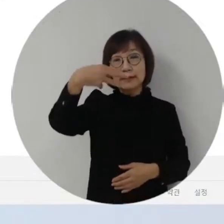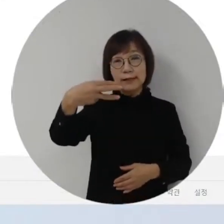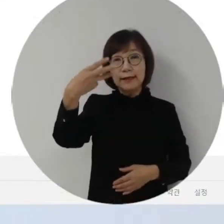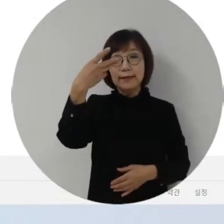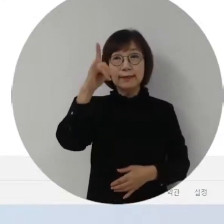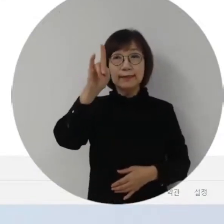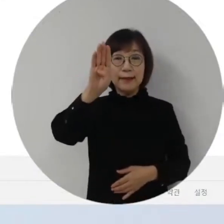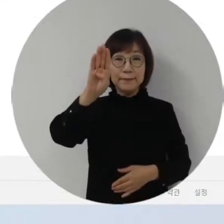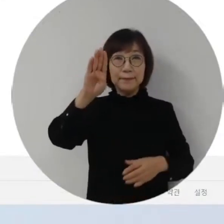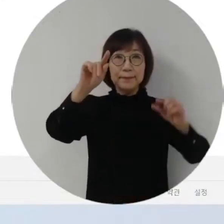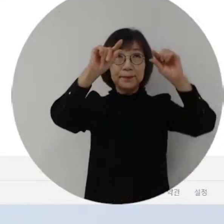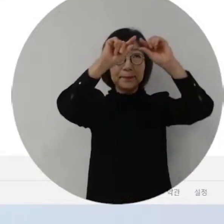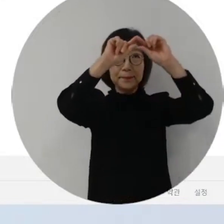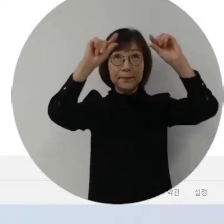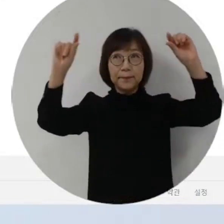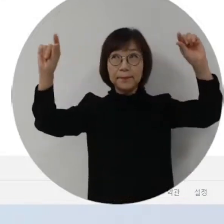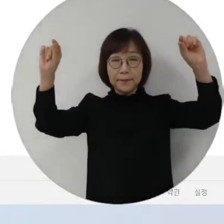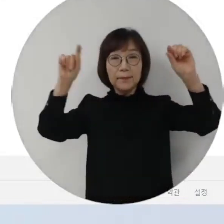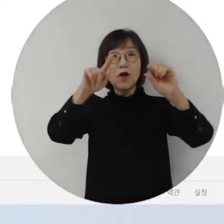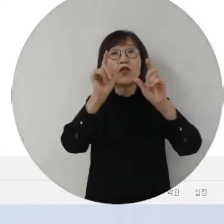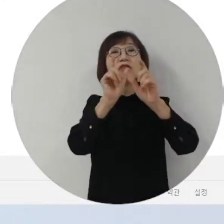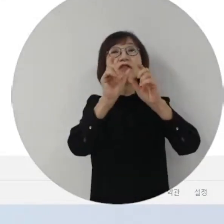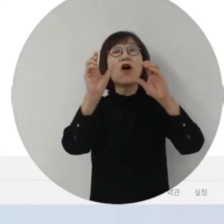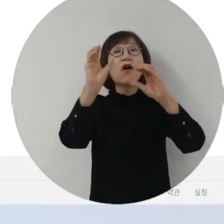탭을 하나 띄워 주시고요.